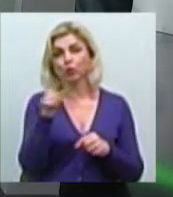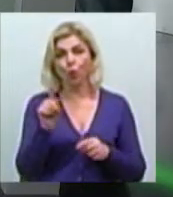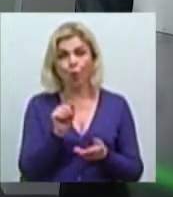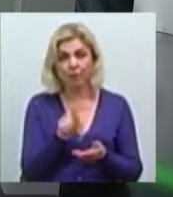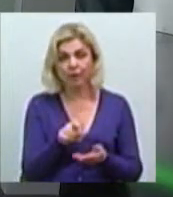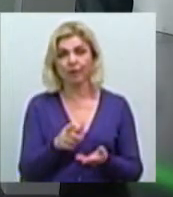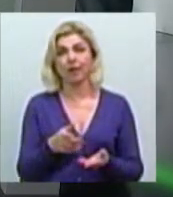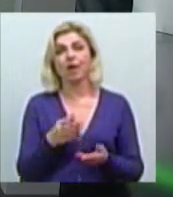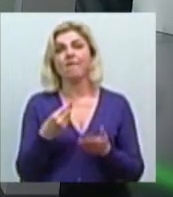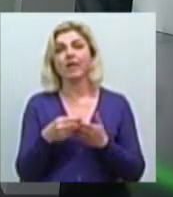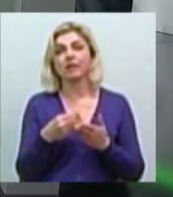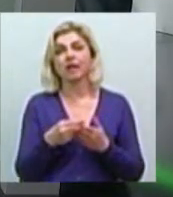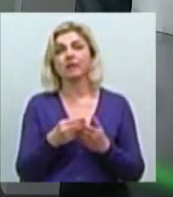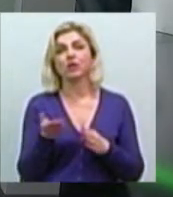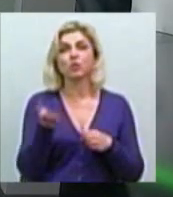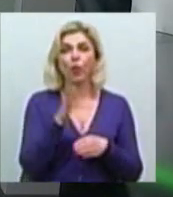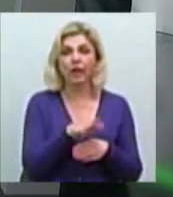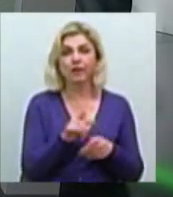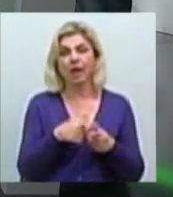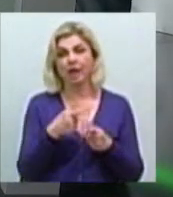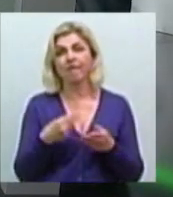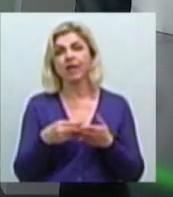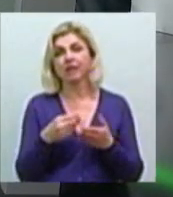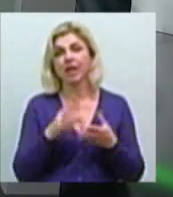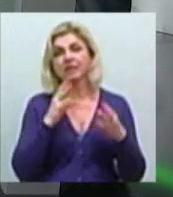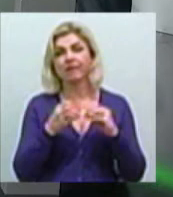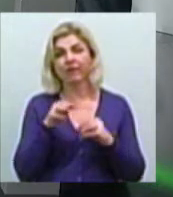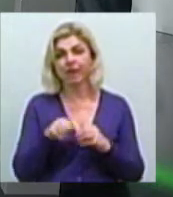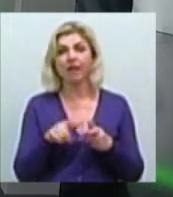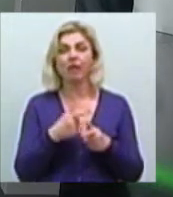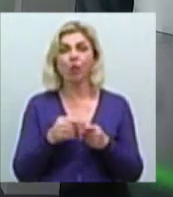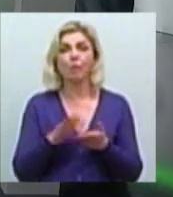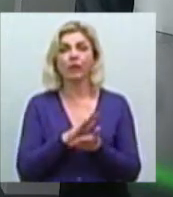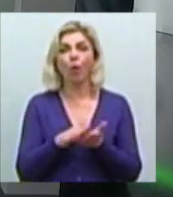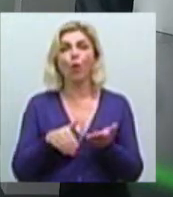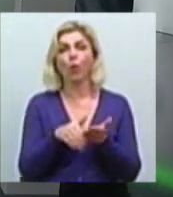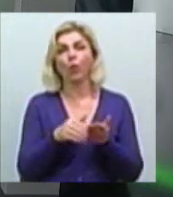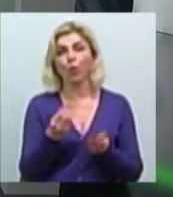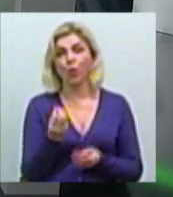такий-то», «фінансова сторінка» або «фінансовий звіт» або «благодійні кошти». І